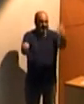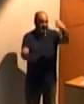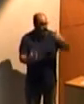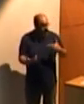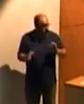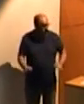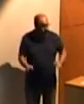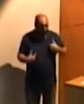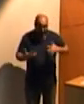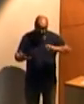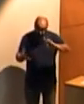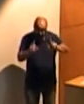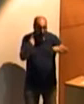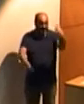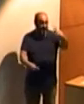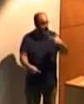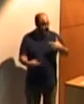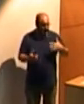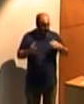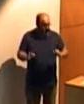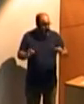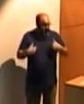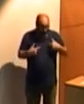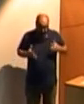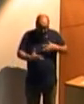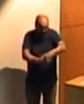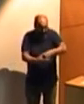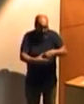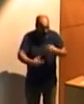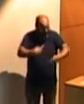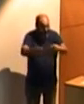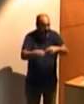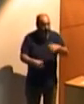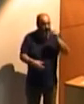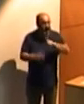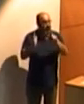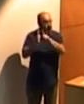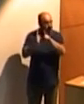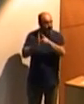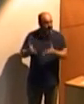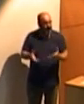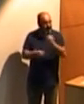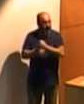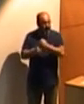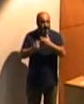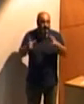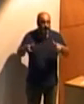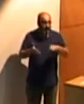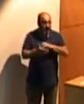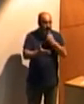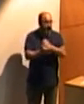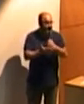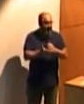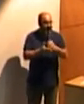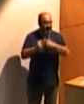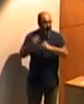sommes dans une amélioration réelle de ce que nous sommes et je rappelle que la loi actuelle permet de breveter des lego jusqu'à